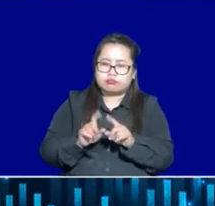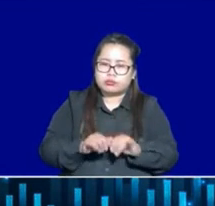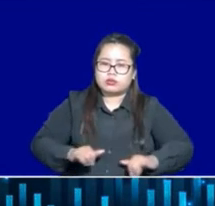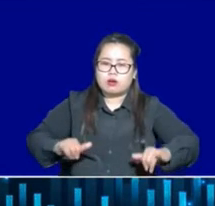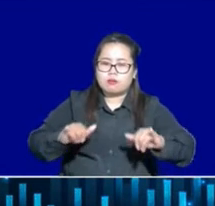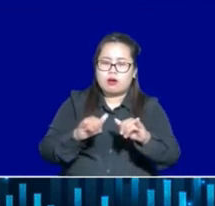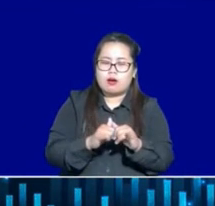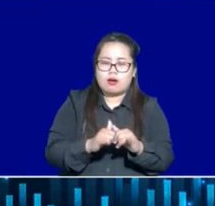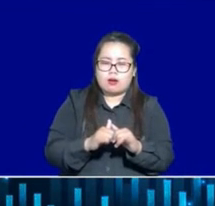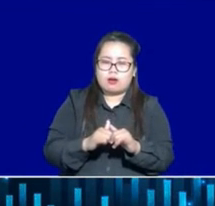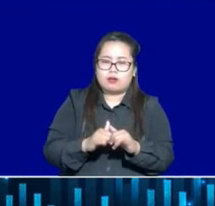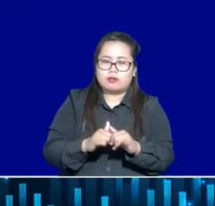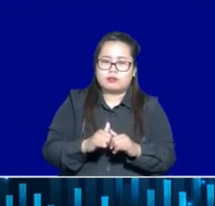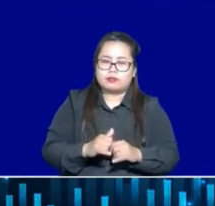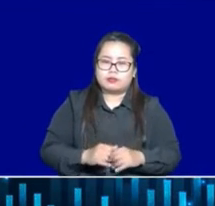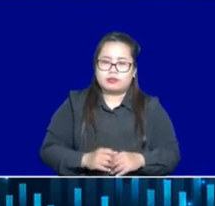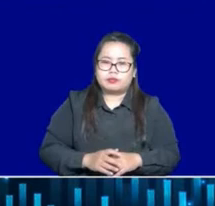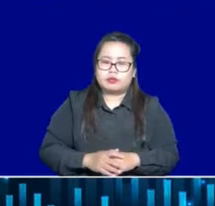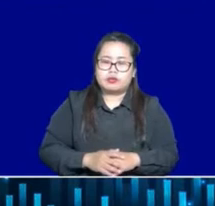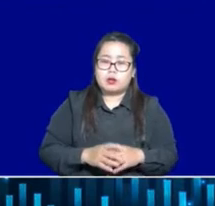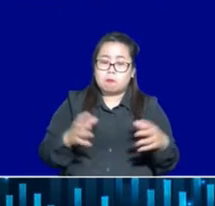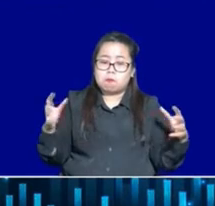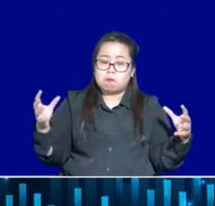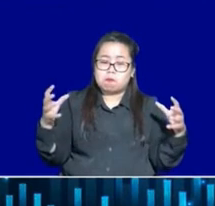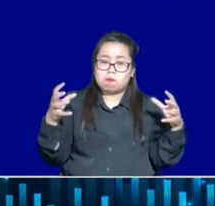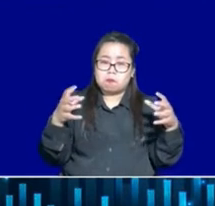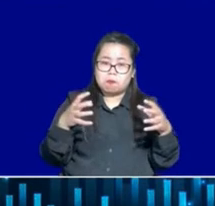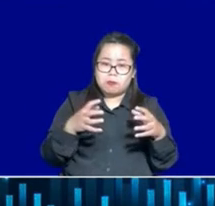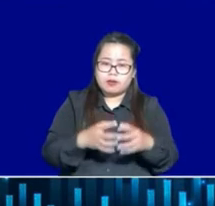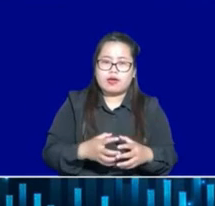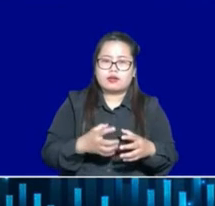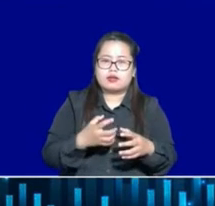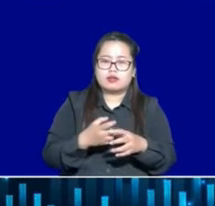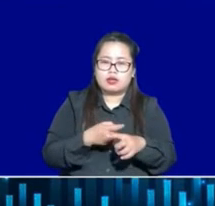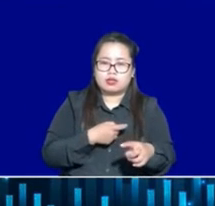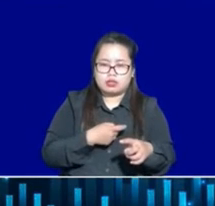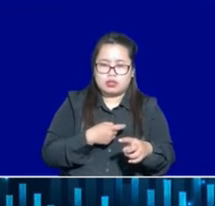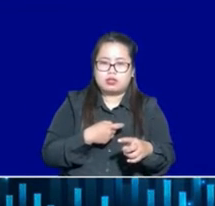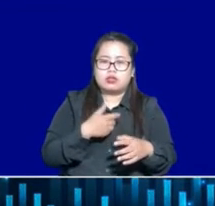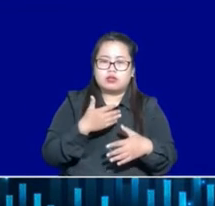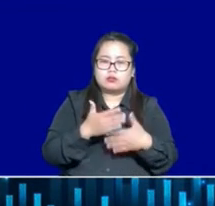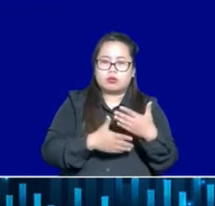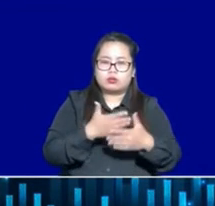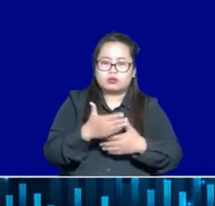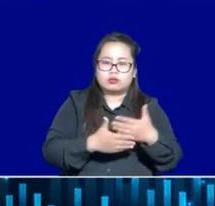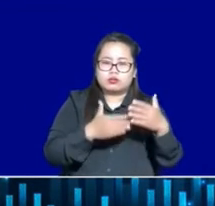itu menjadi bagian dari rantai pasok industri.